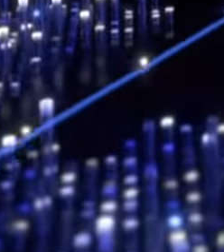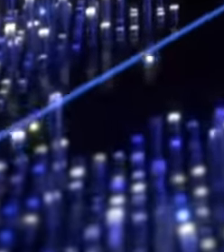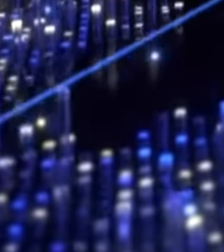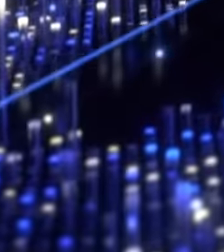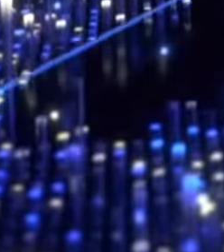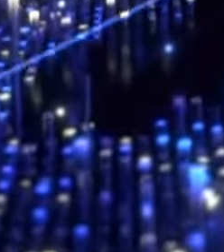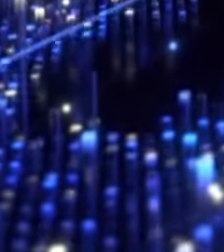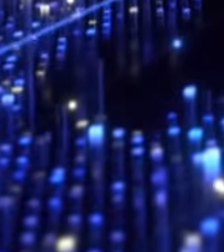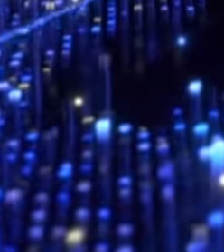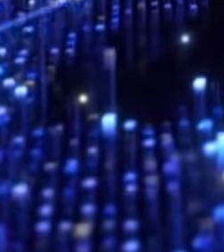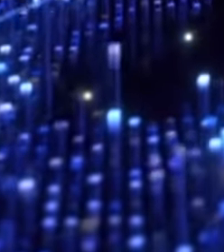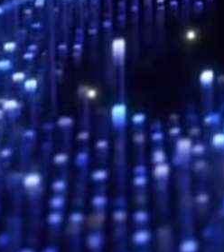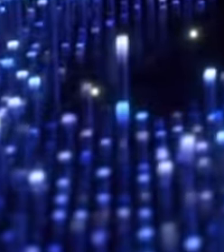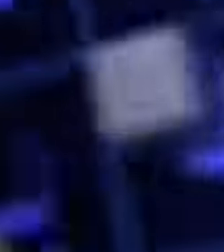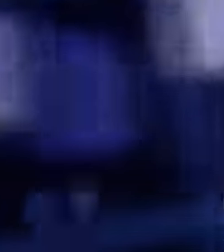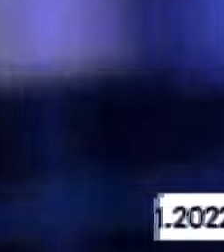הערב בחדשות השבת.